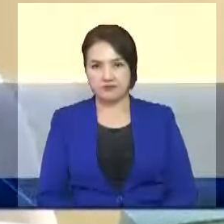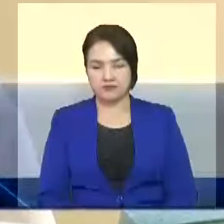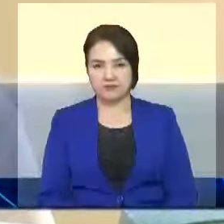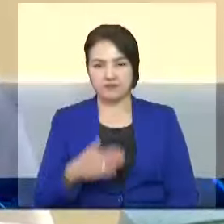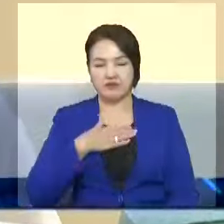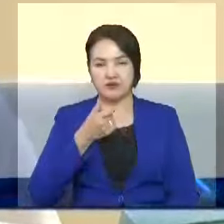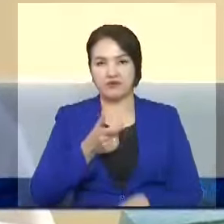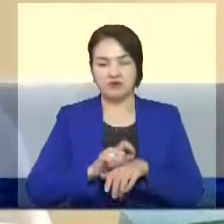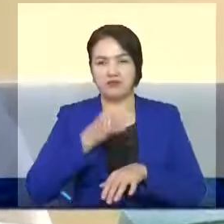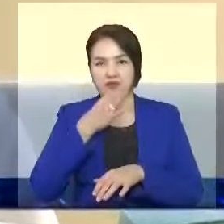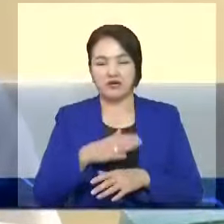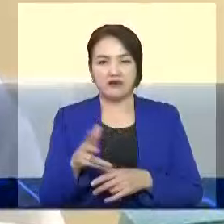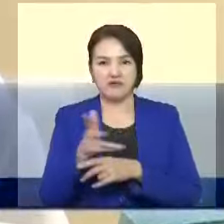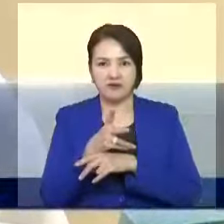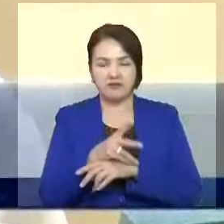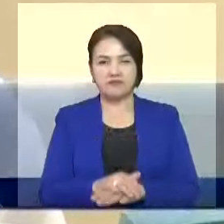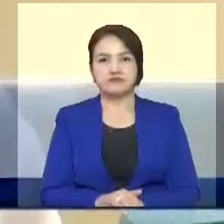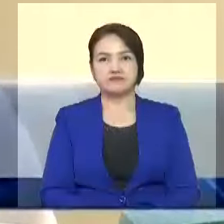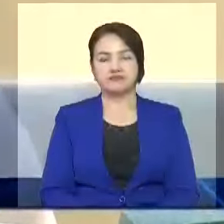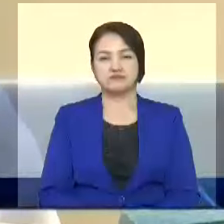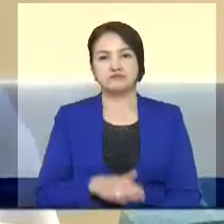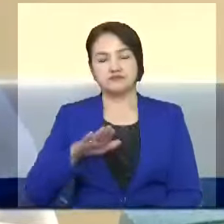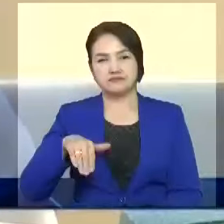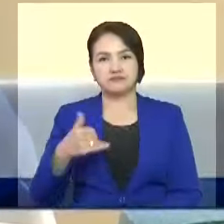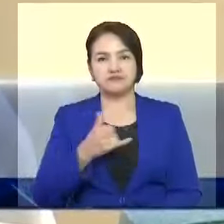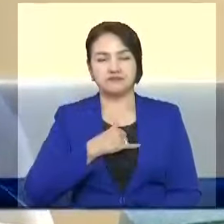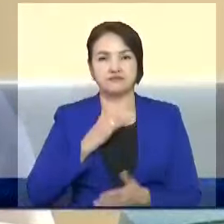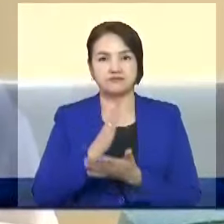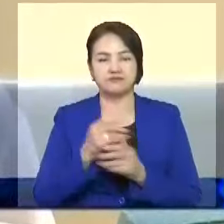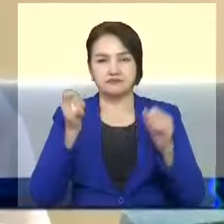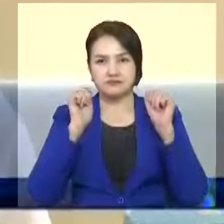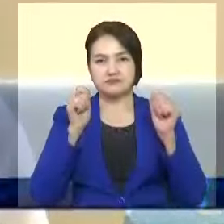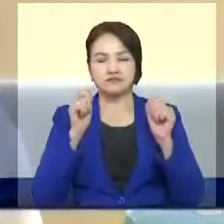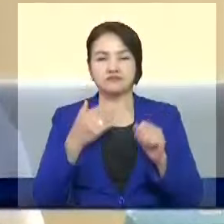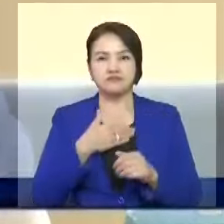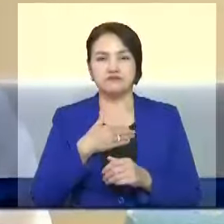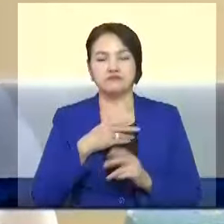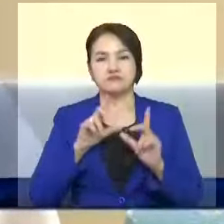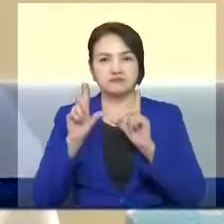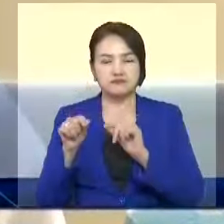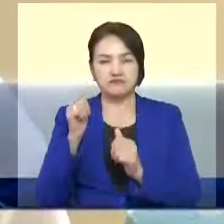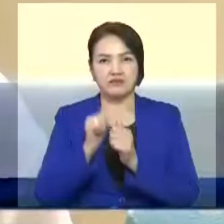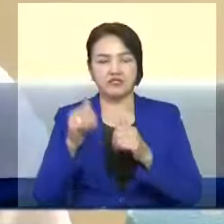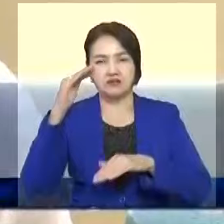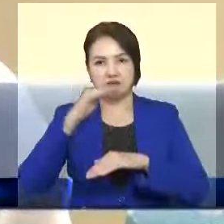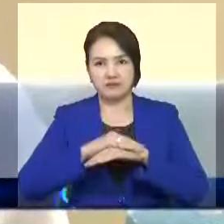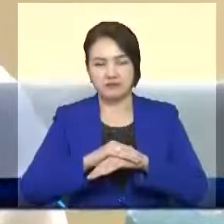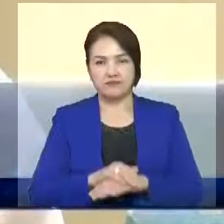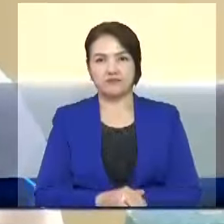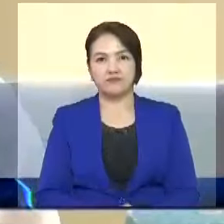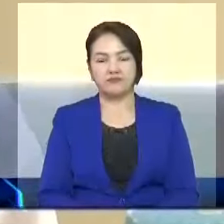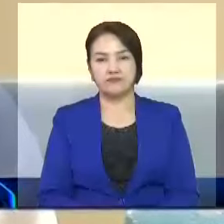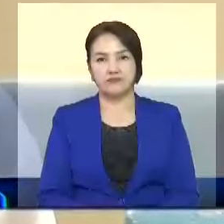Мне очень понравился фильм. Потом у нас есть дискотека. Мы ходим туда каждый вечер.